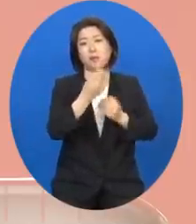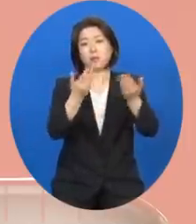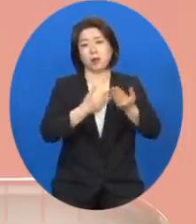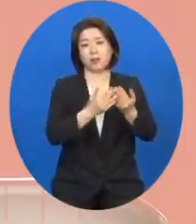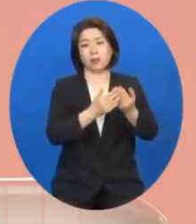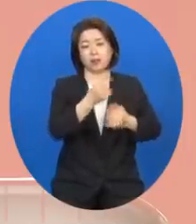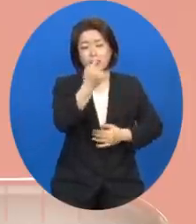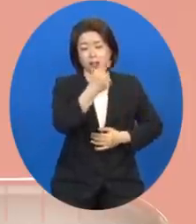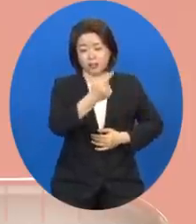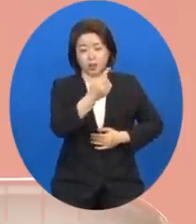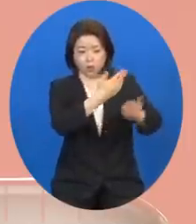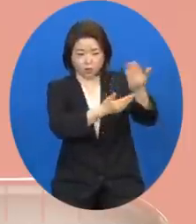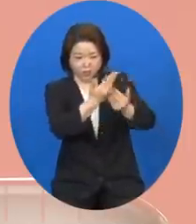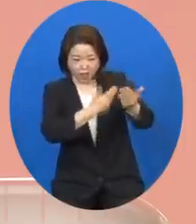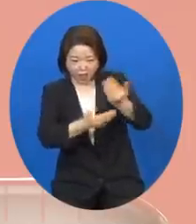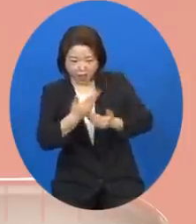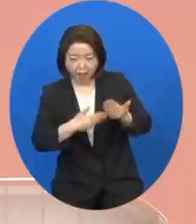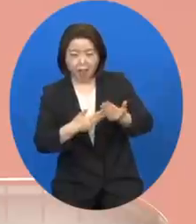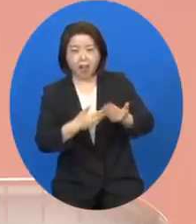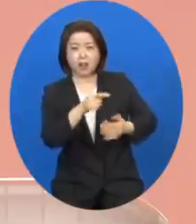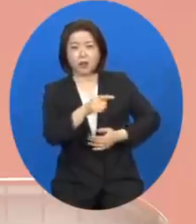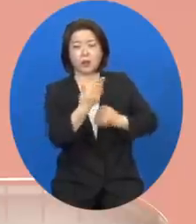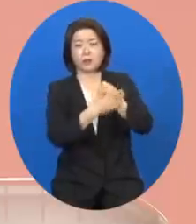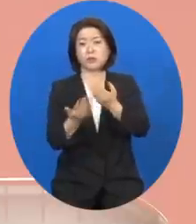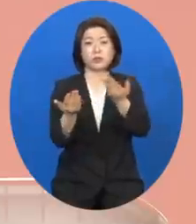천대까지 은혜를 베풀겠다고 했잖아요.